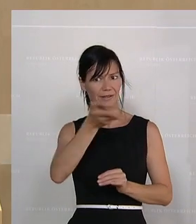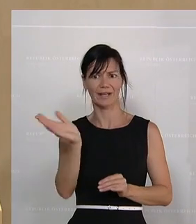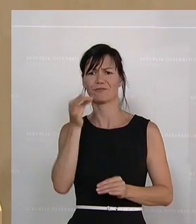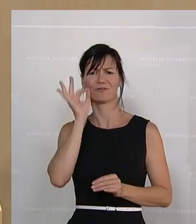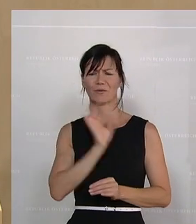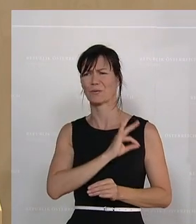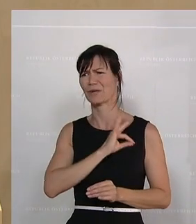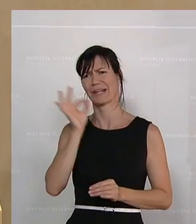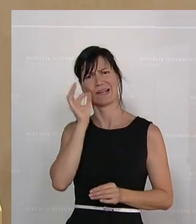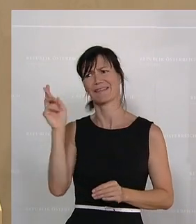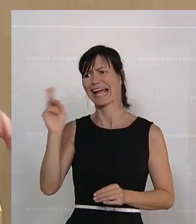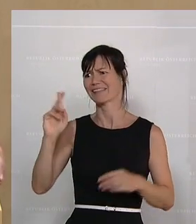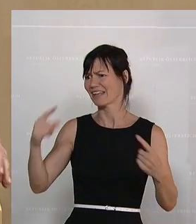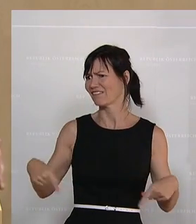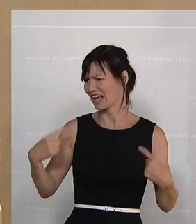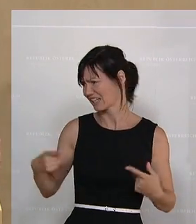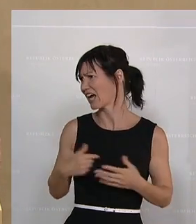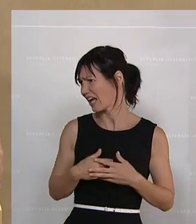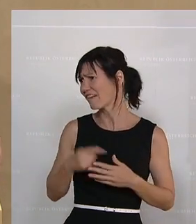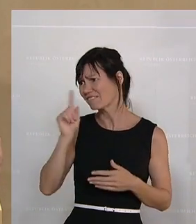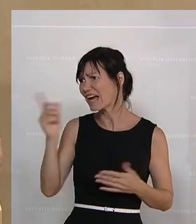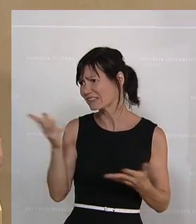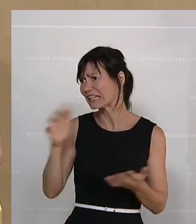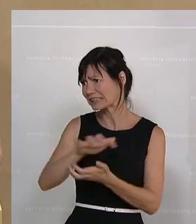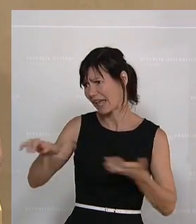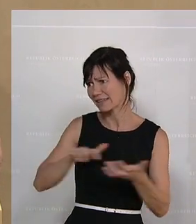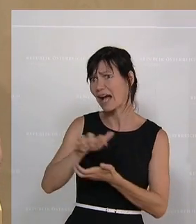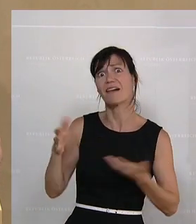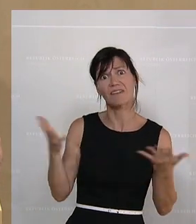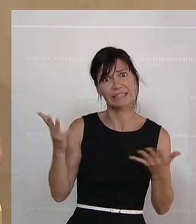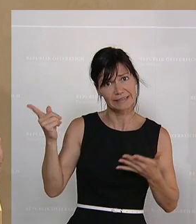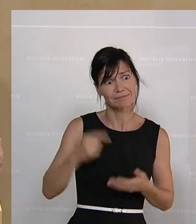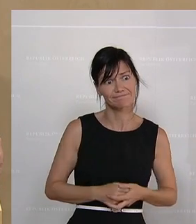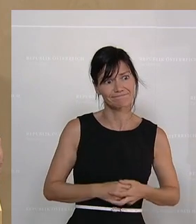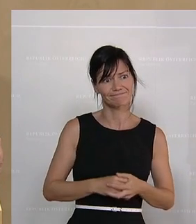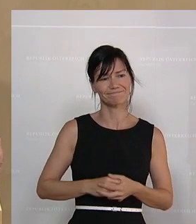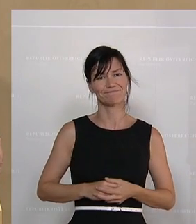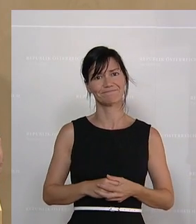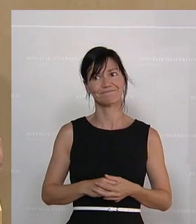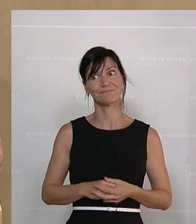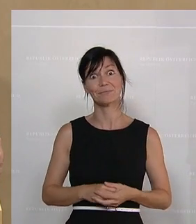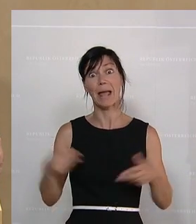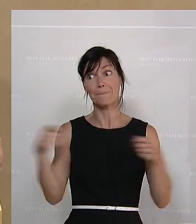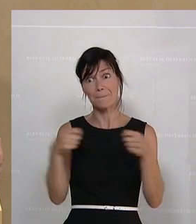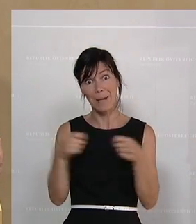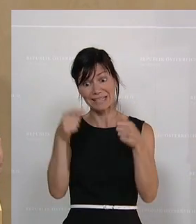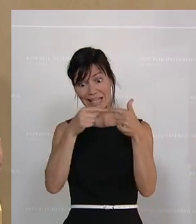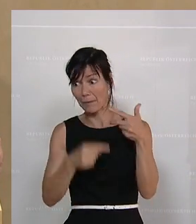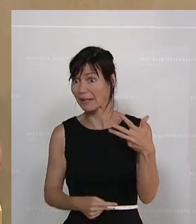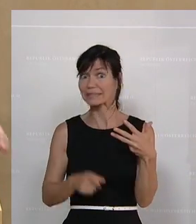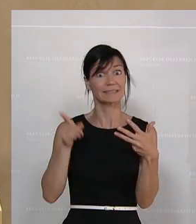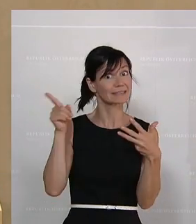rendi wagner wissen sie was wirklich skandalös ist dass sie anscheinend keiner dieser maßnahmen mittragen